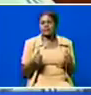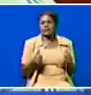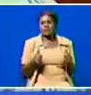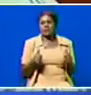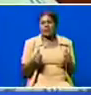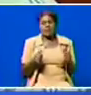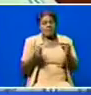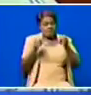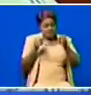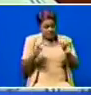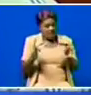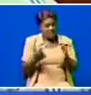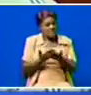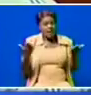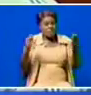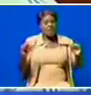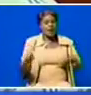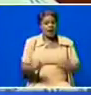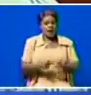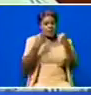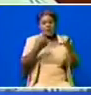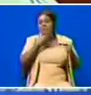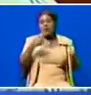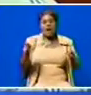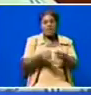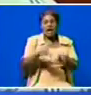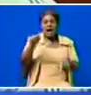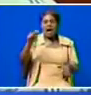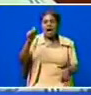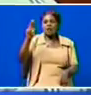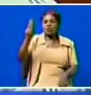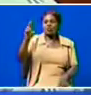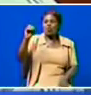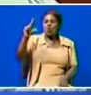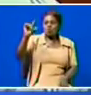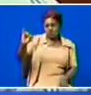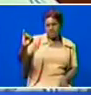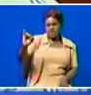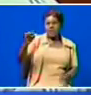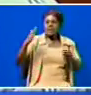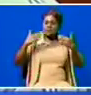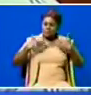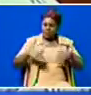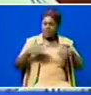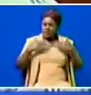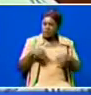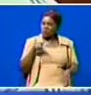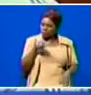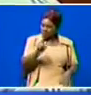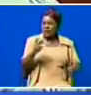And should anything happen to Brother Francis Atwoli, those who are